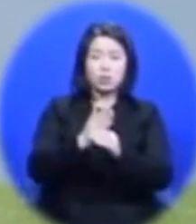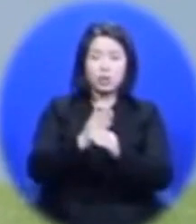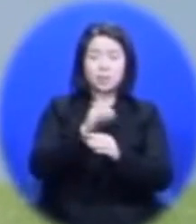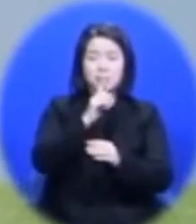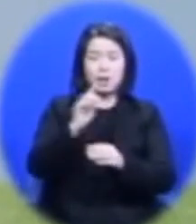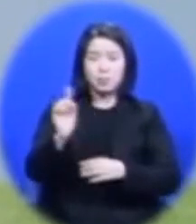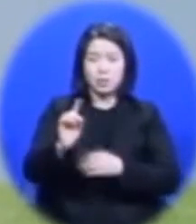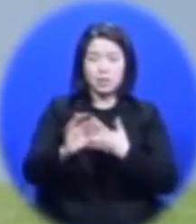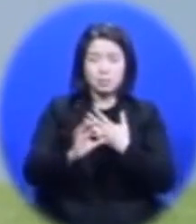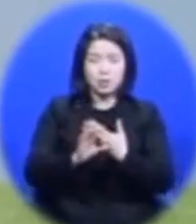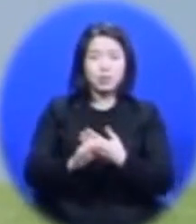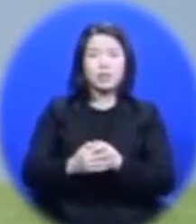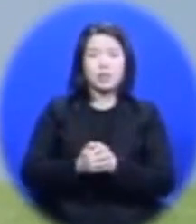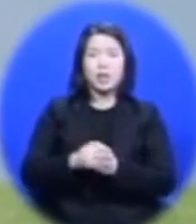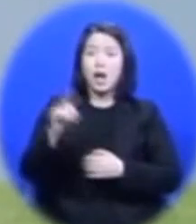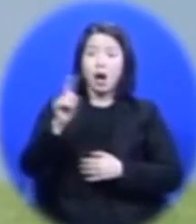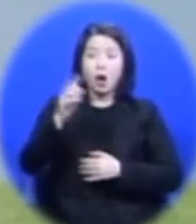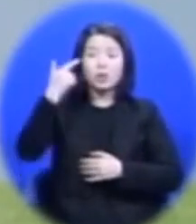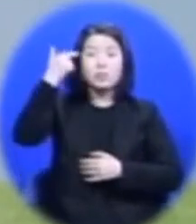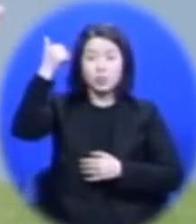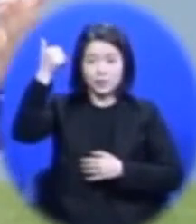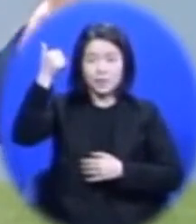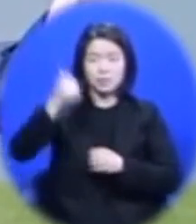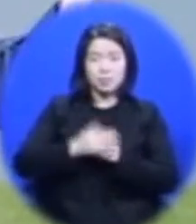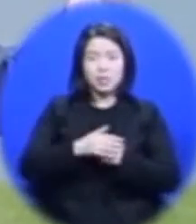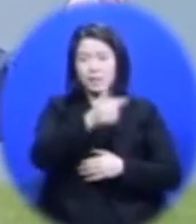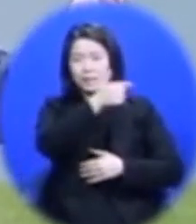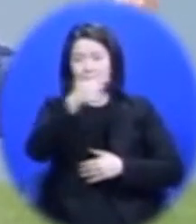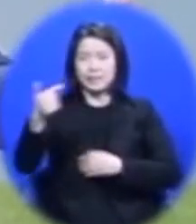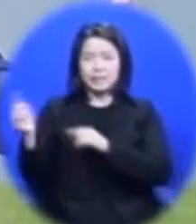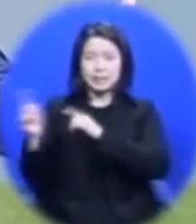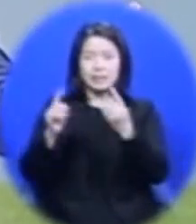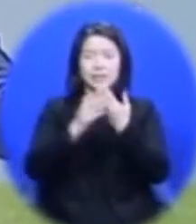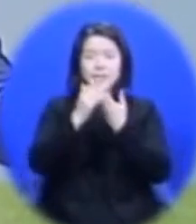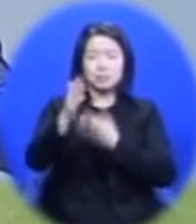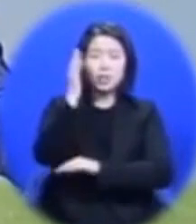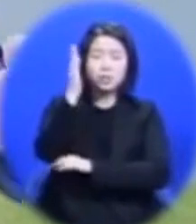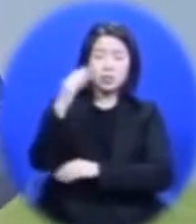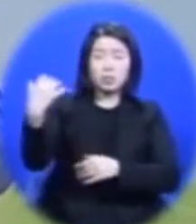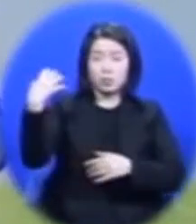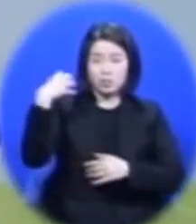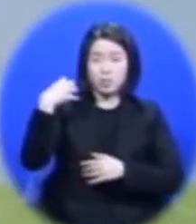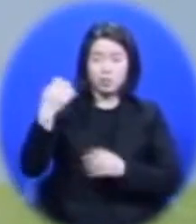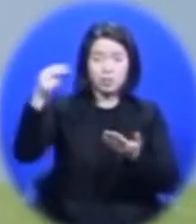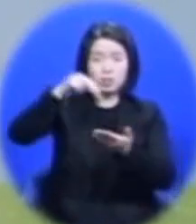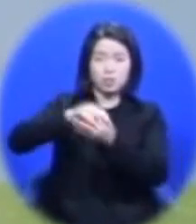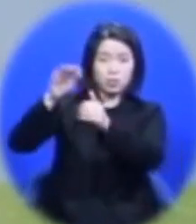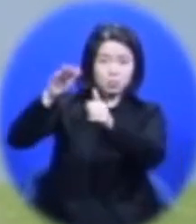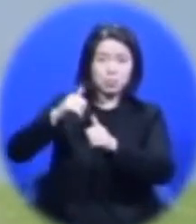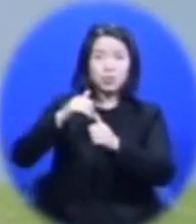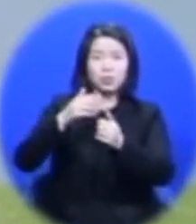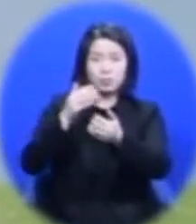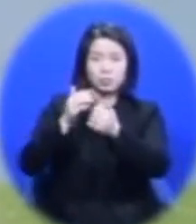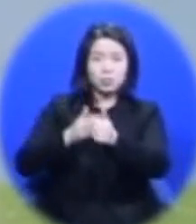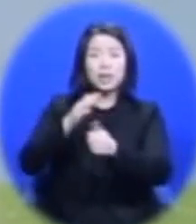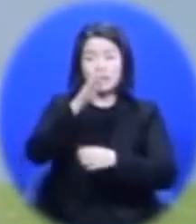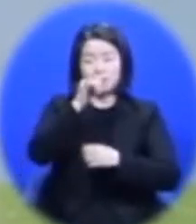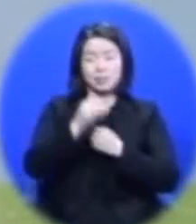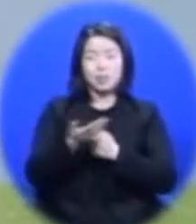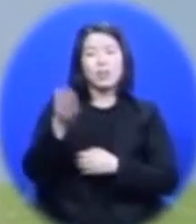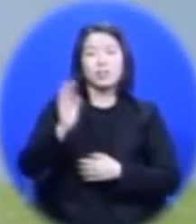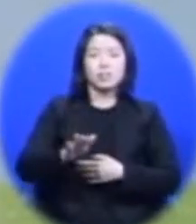하셨습니다. 어느 목사님이 큰 집회에 설교자로 세움을 받았습니다.